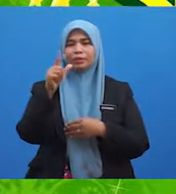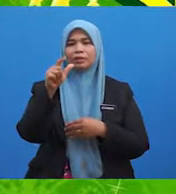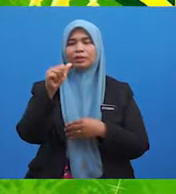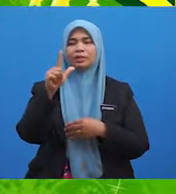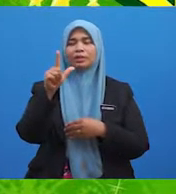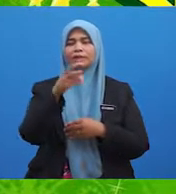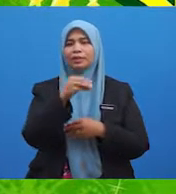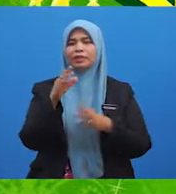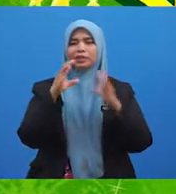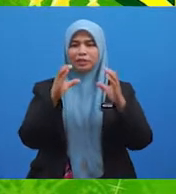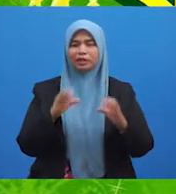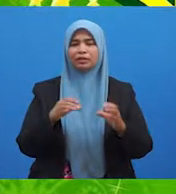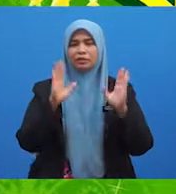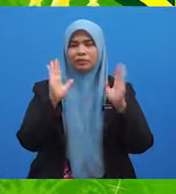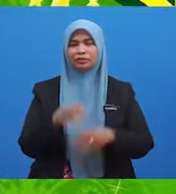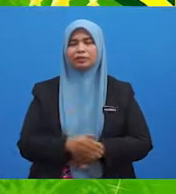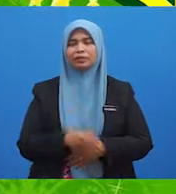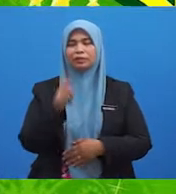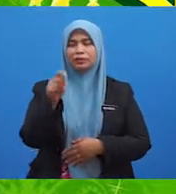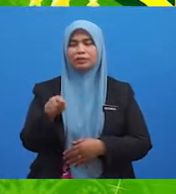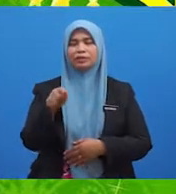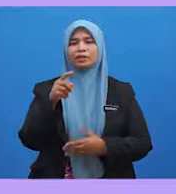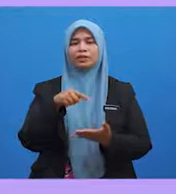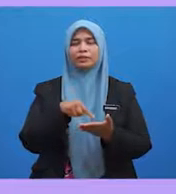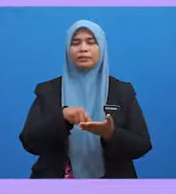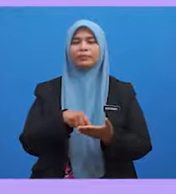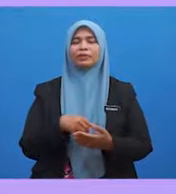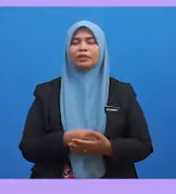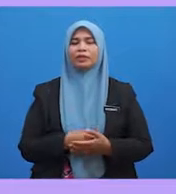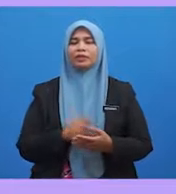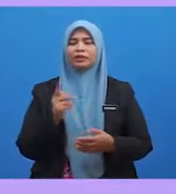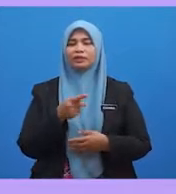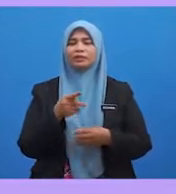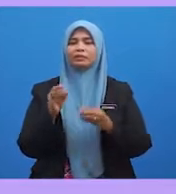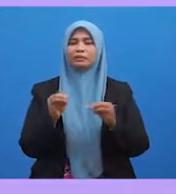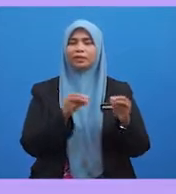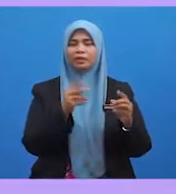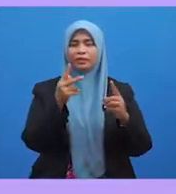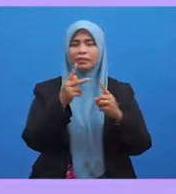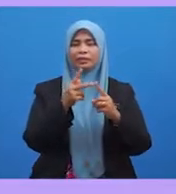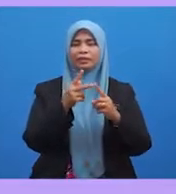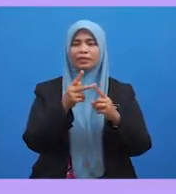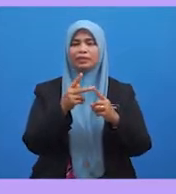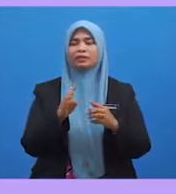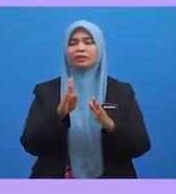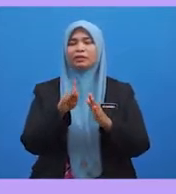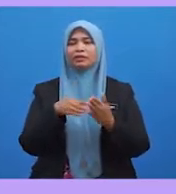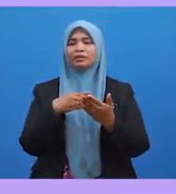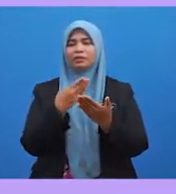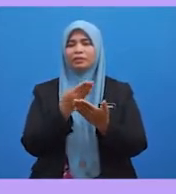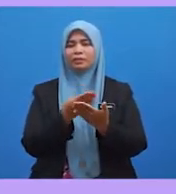dalil serta kaifiat solat sunat hajat. Murid-murid, kita beralih kepada subtopik